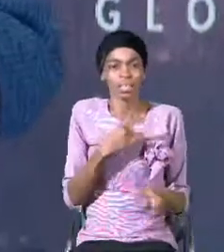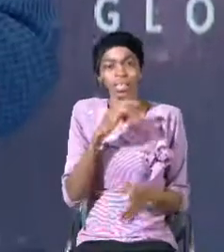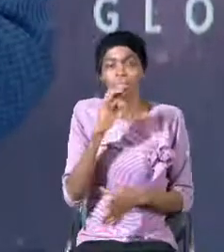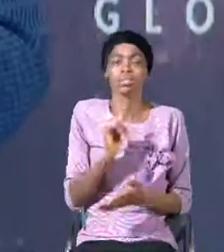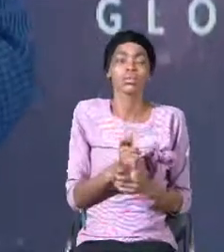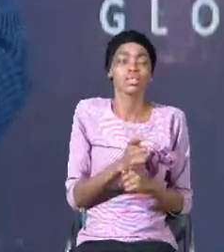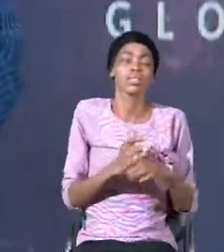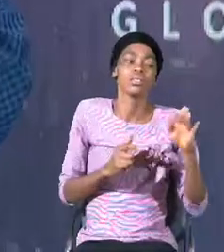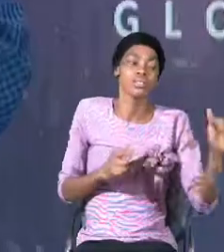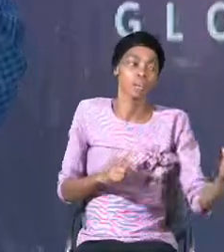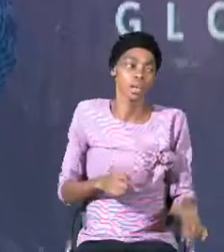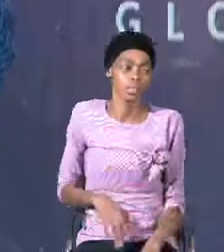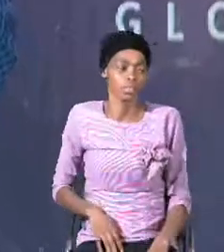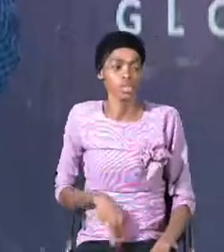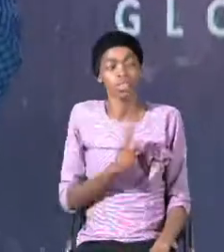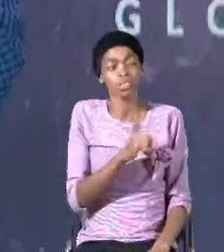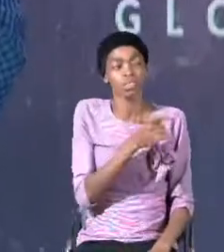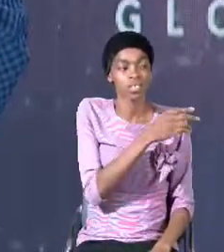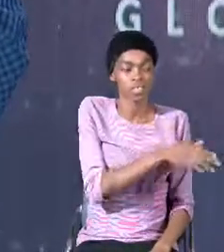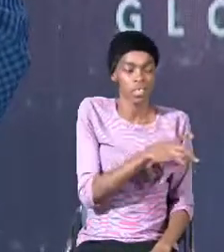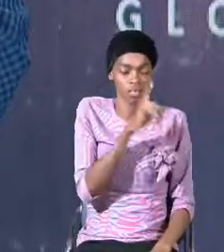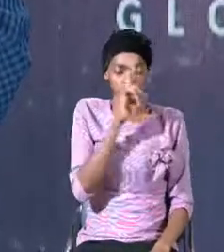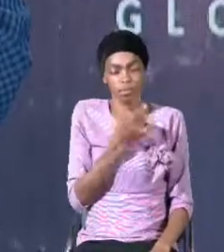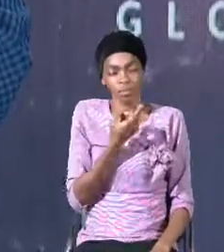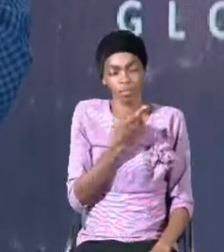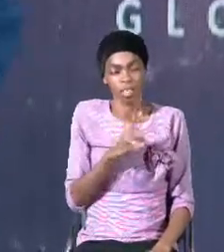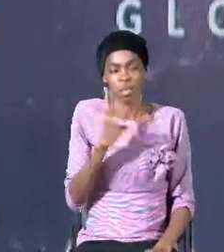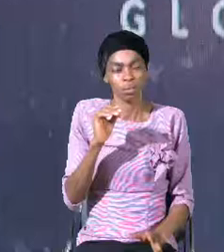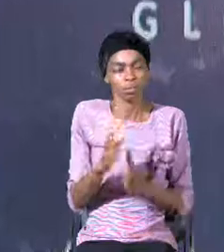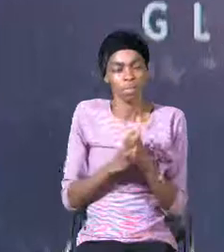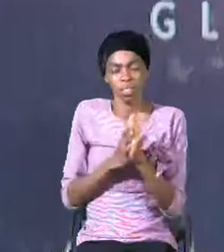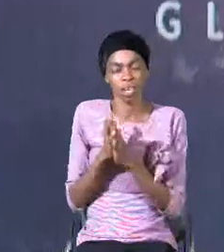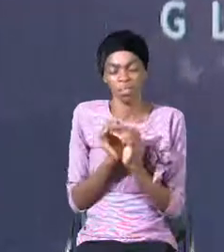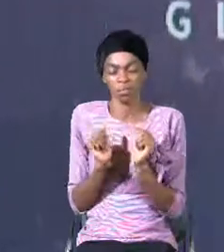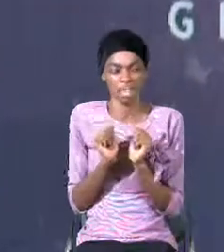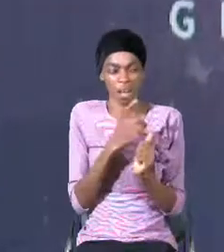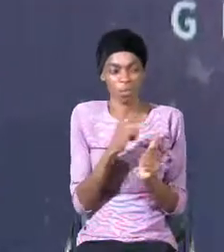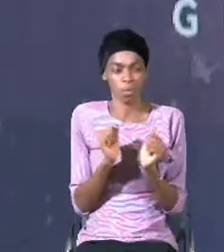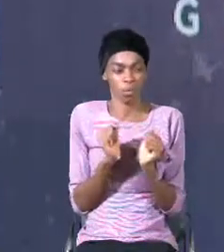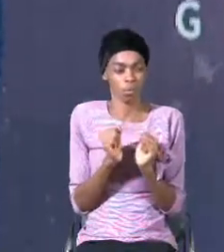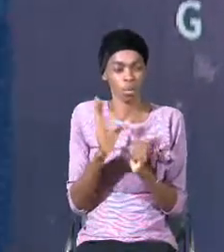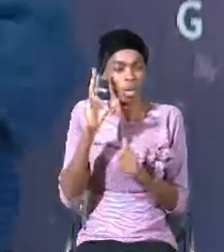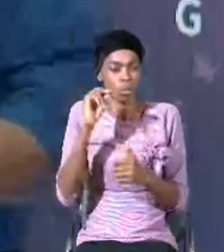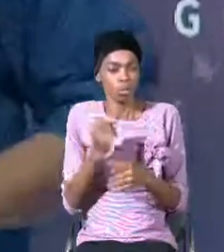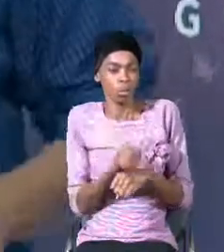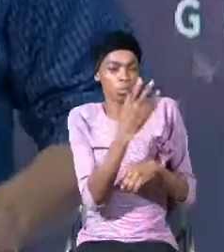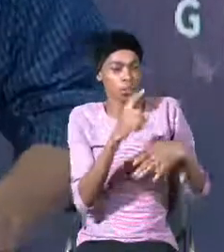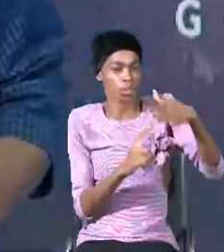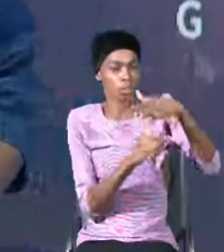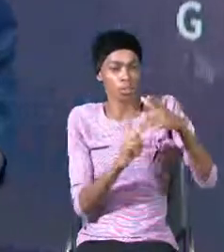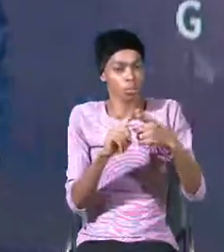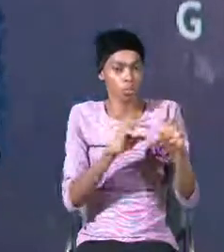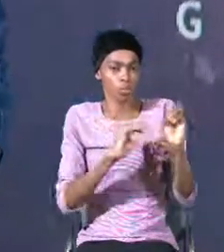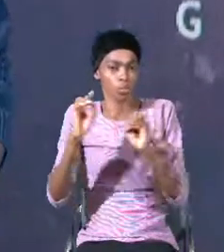là, passifs. Il n'y a pas d'objectif, il n'y a pas de désir. Il n'y a pas un sommet qu'ils